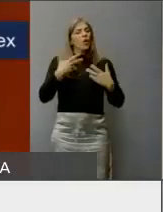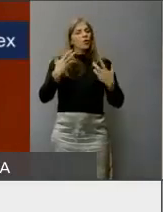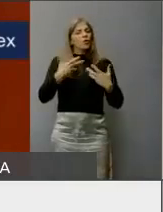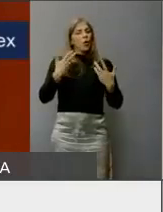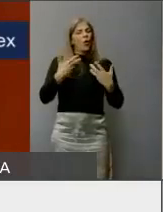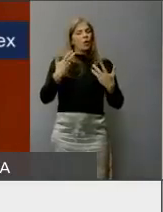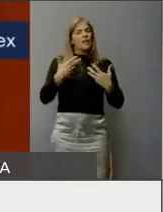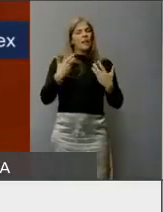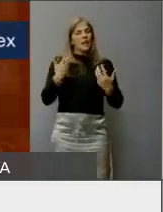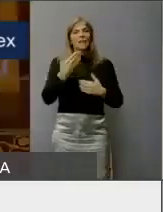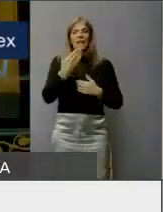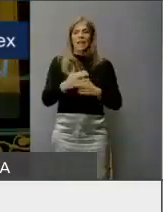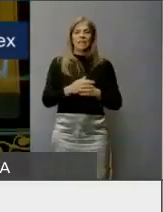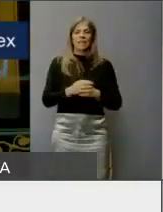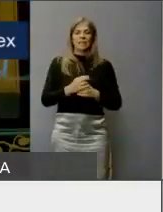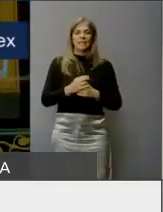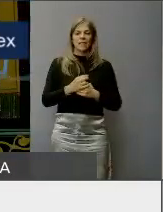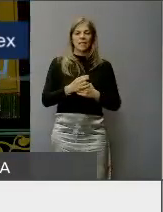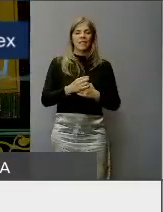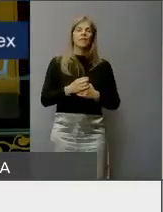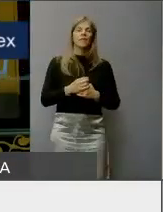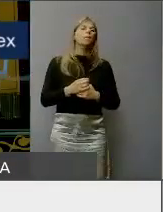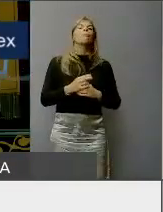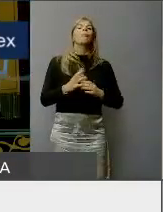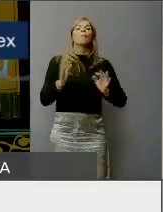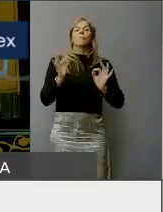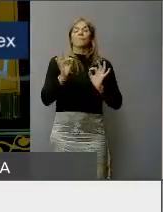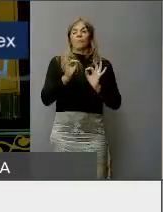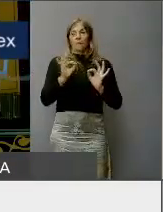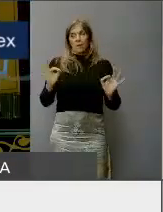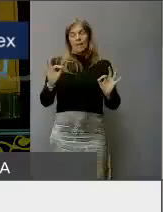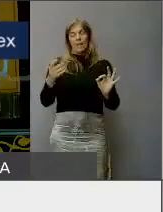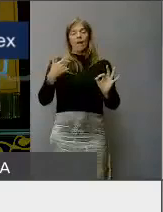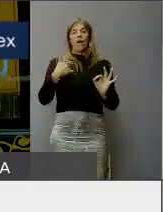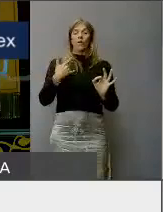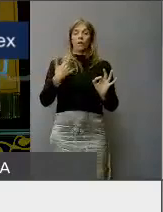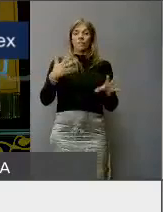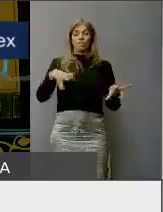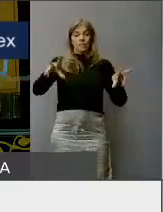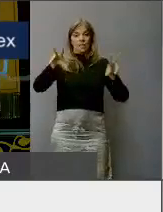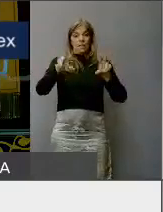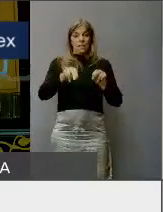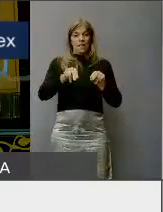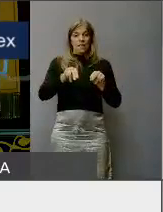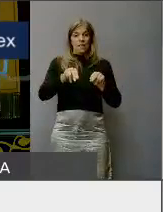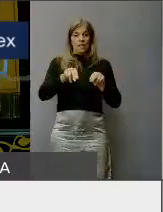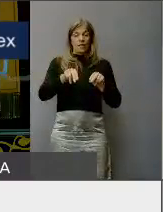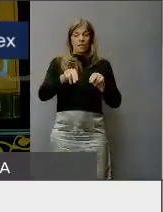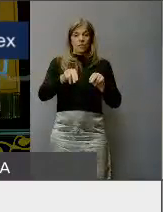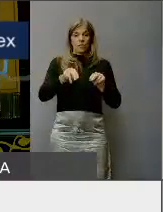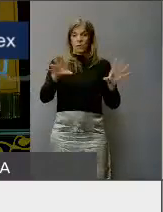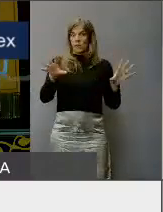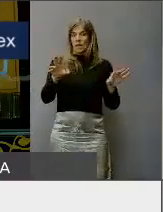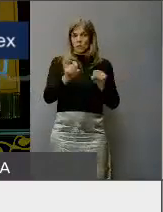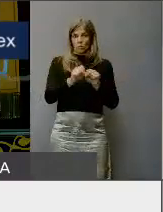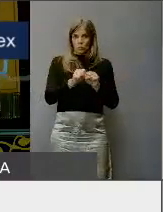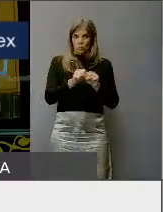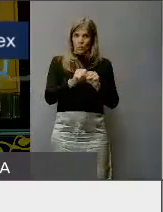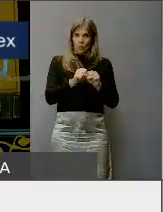grazie bene allora ribadisco e riassumo ovviamente ruolo impone di